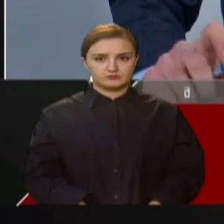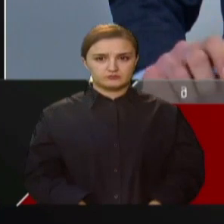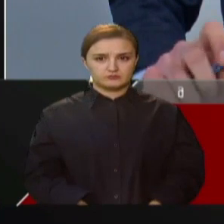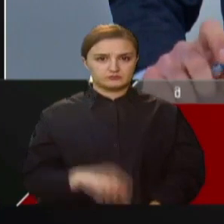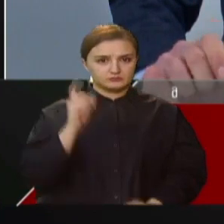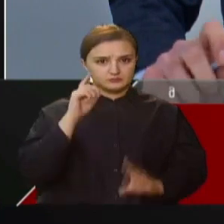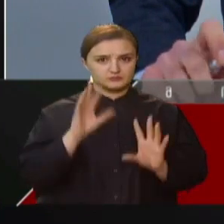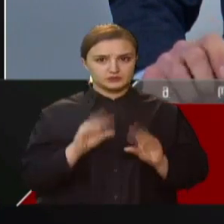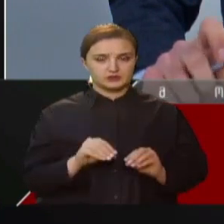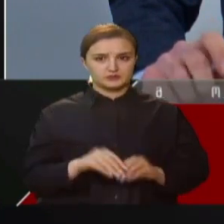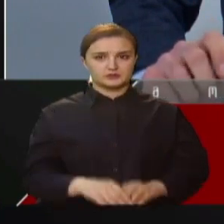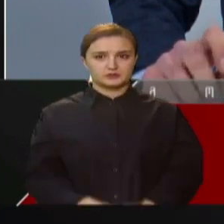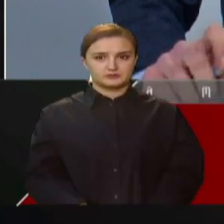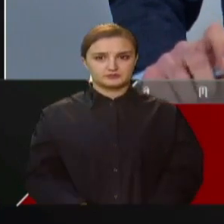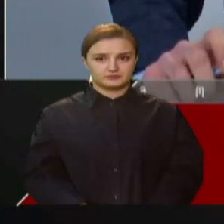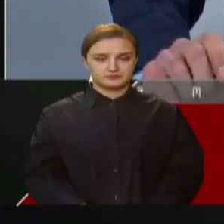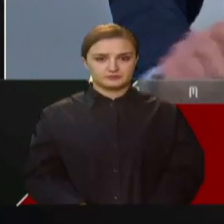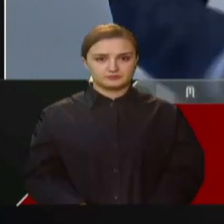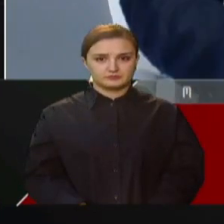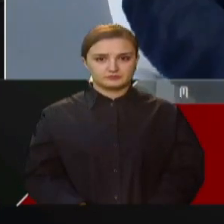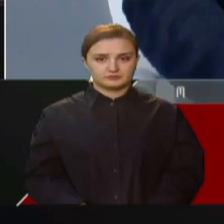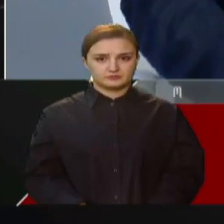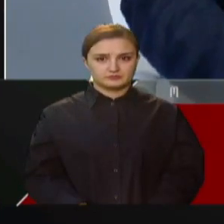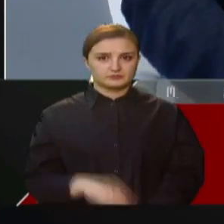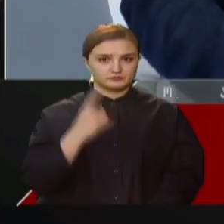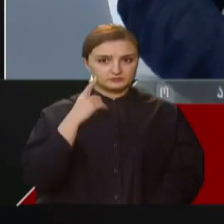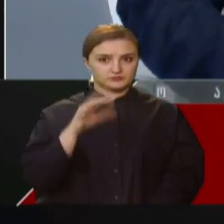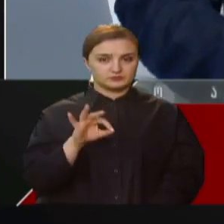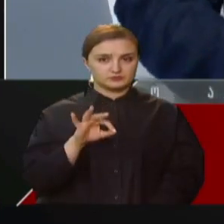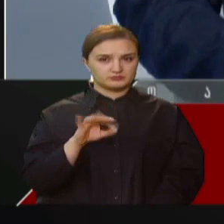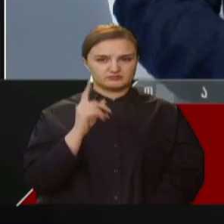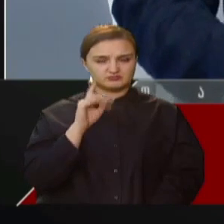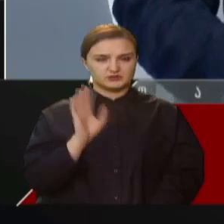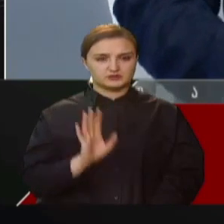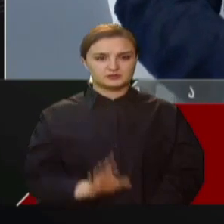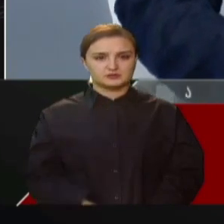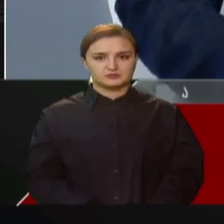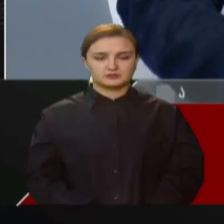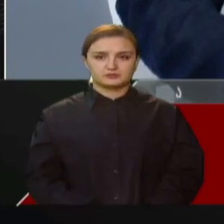Gai tisham. Kaluton Tamar, ogur gesmit.